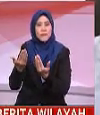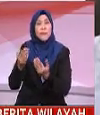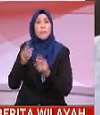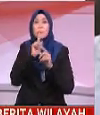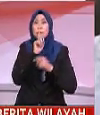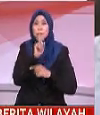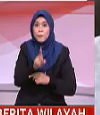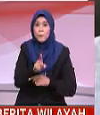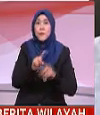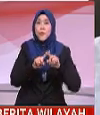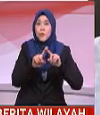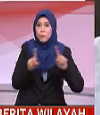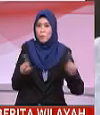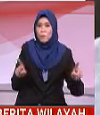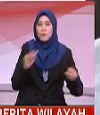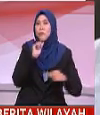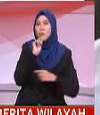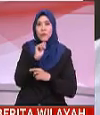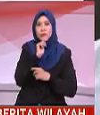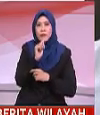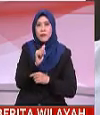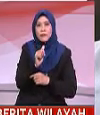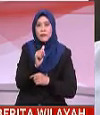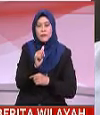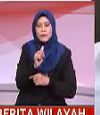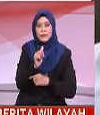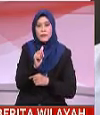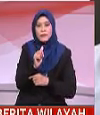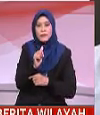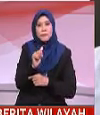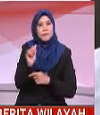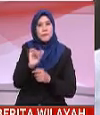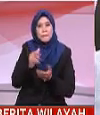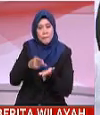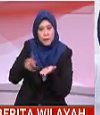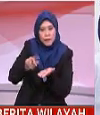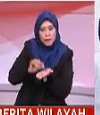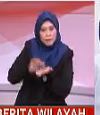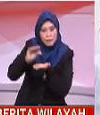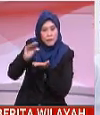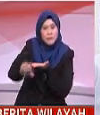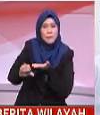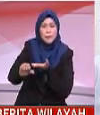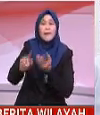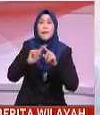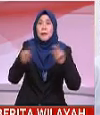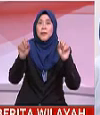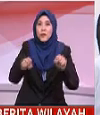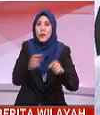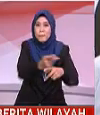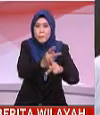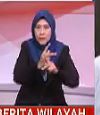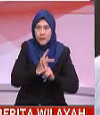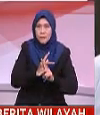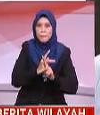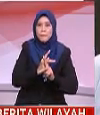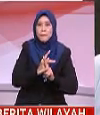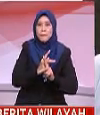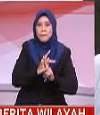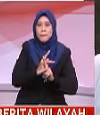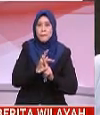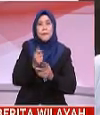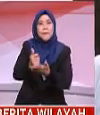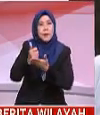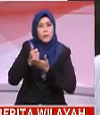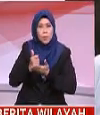Walaupun bukan secara grant, ya, tetapi boleh dipinjam, boleh mendapat